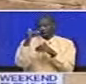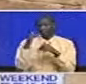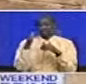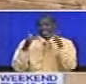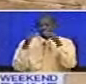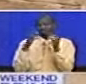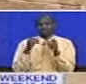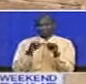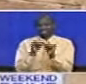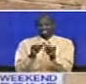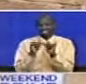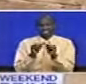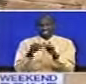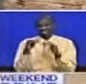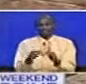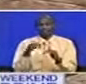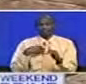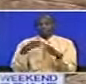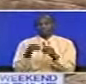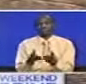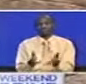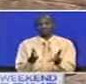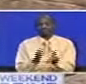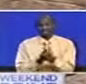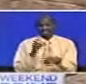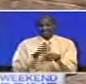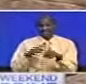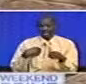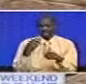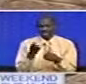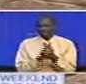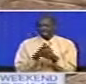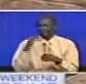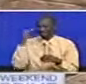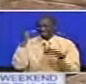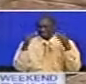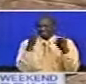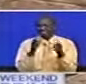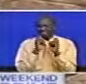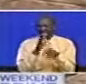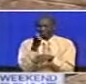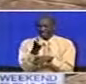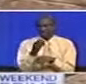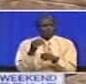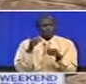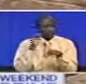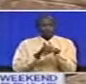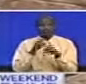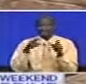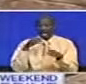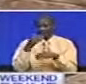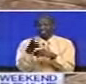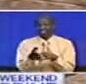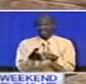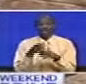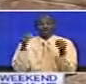Sasa wanapata maisha yao mingi inaharibiki hapa chini. Challenge zile ambazo ziko hapa ni za hali ya juu na labda wanaweza kosa mahali pa kwenda after hapa.